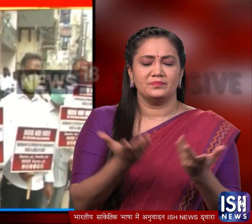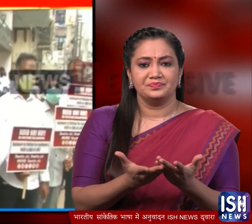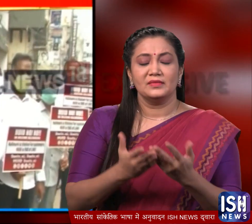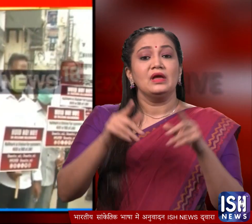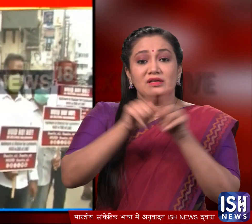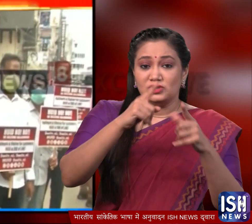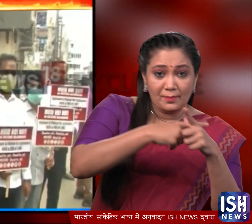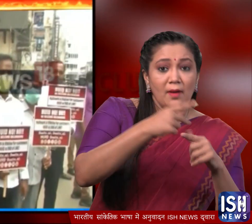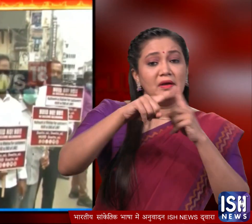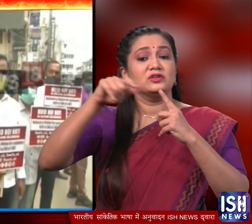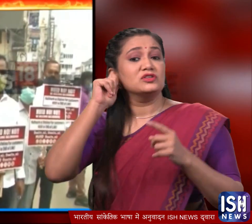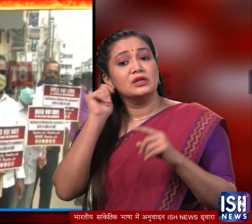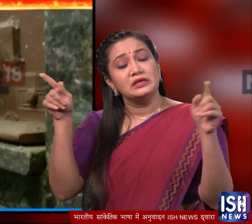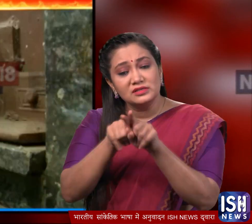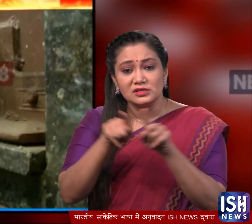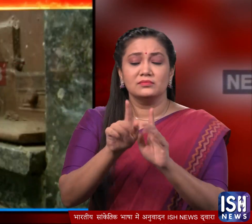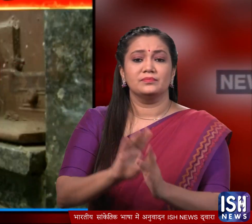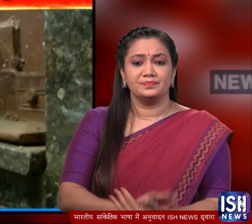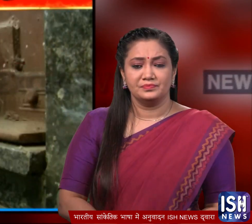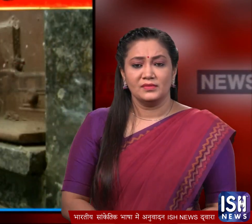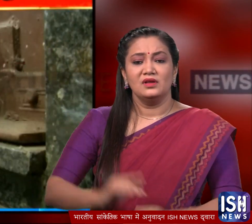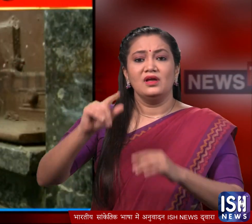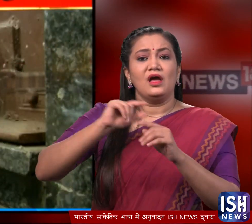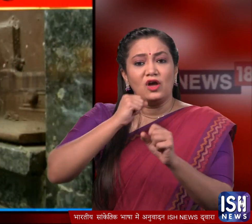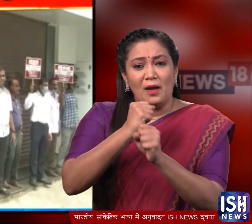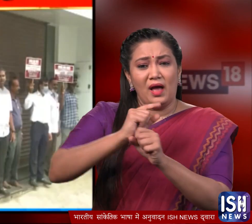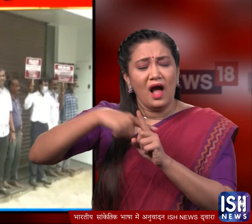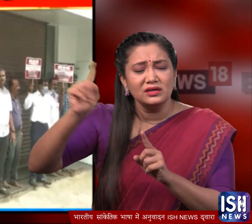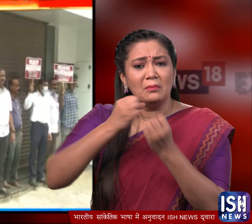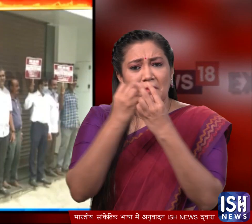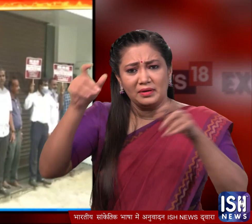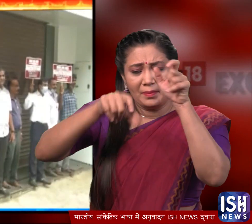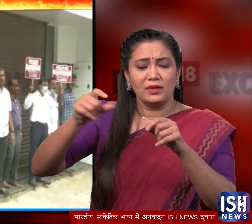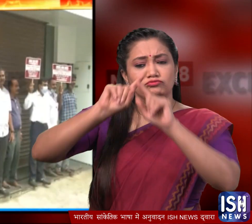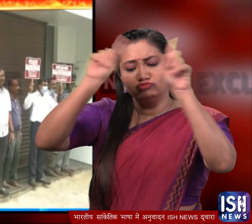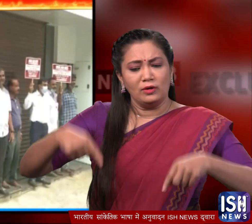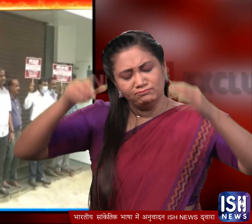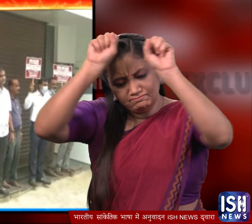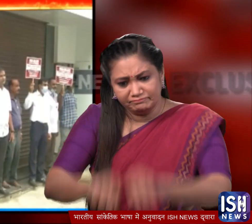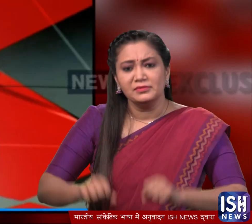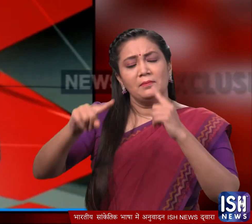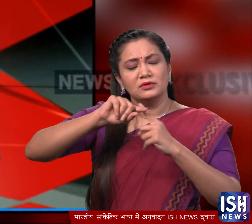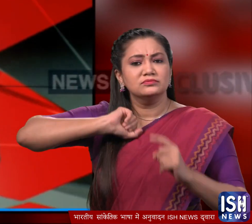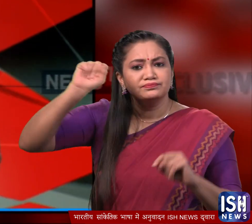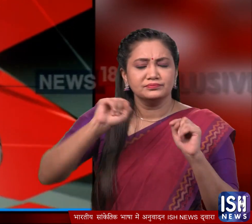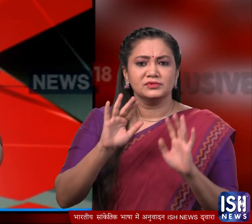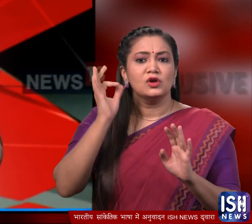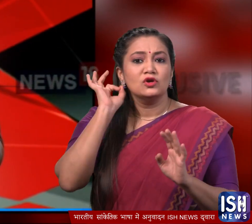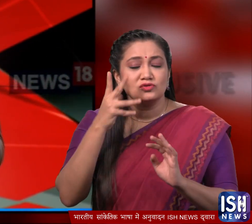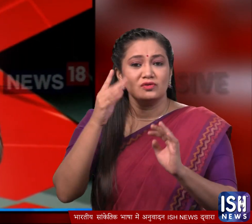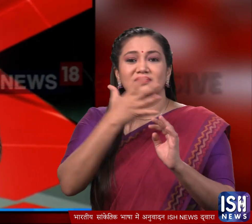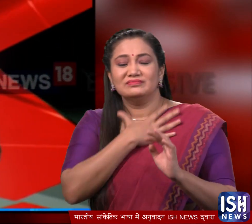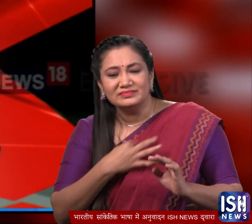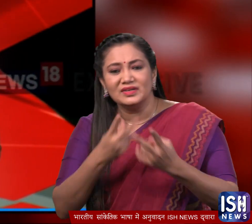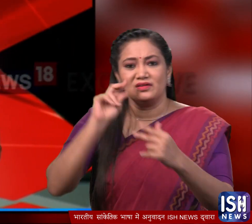अलावा चेन्नई से भी प्रदर्शन की तस्वीरें सामने आई। वहां भी सरकार के फैसले के खिलाफ कई कारोबारियों ने अपनी दुकानें बंद रखी और सरकार से सोने के